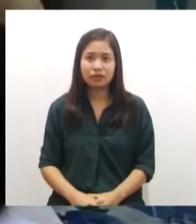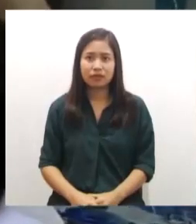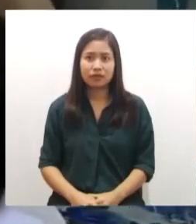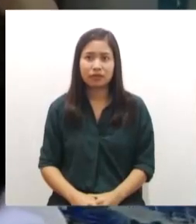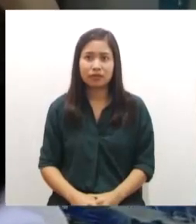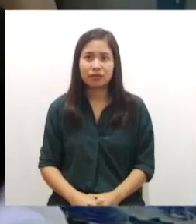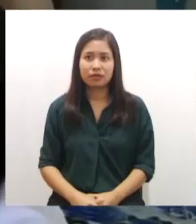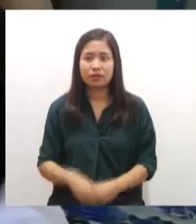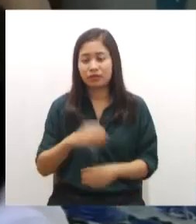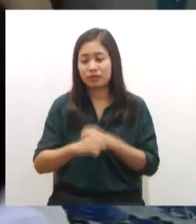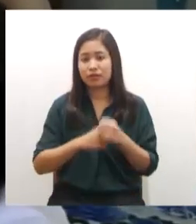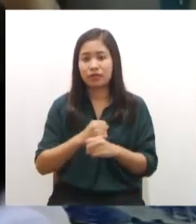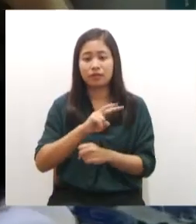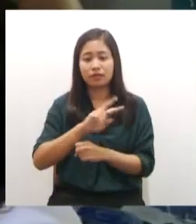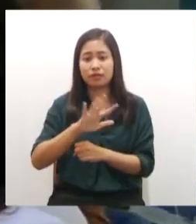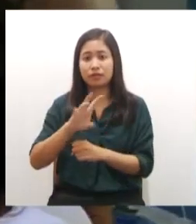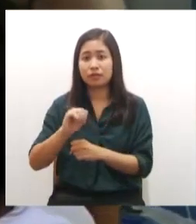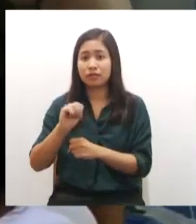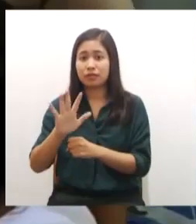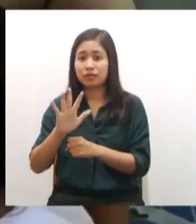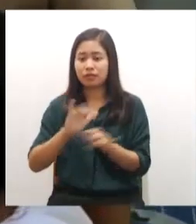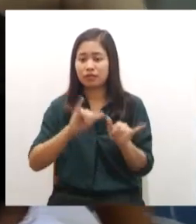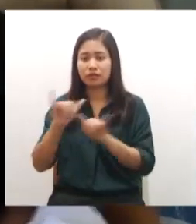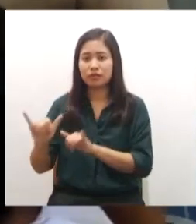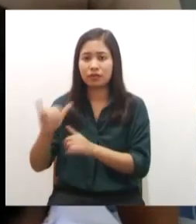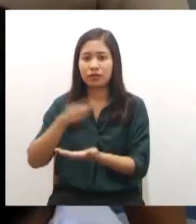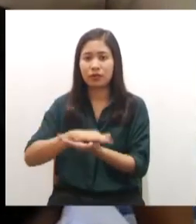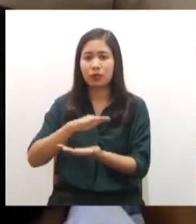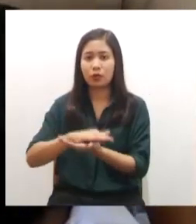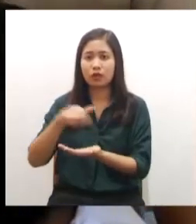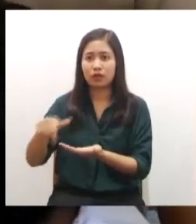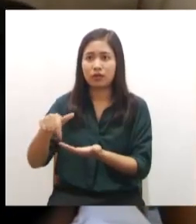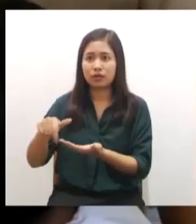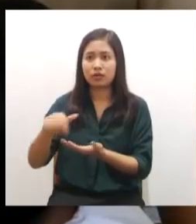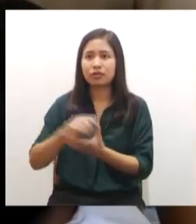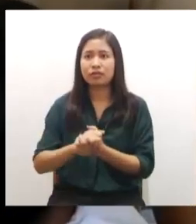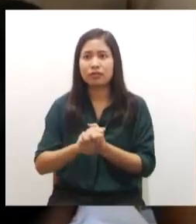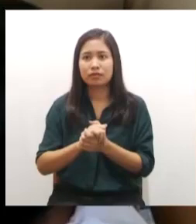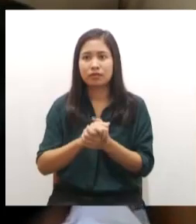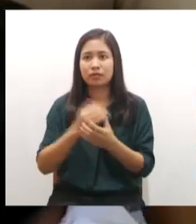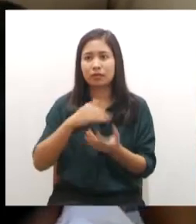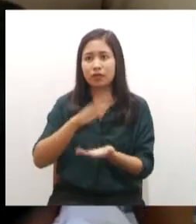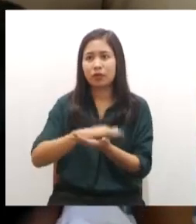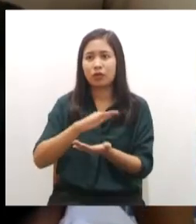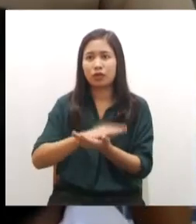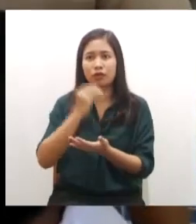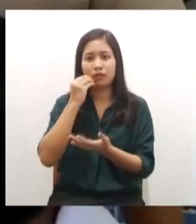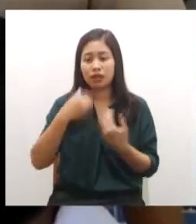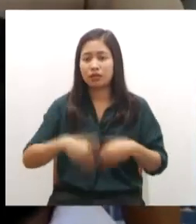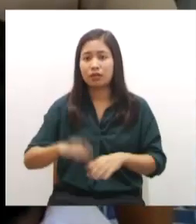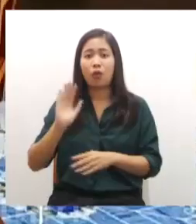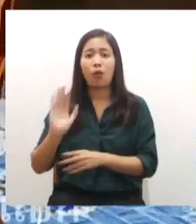ีพ.ศ. 2545ได้ย้ายมาอยู่ที่โรงเรียนท่าปลาสอนสองซึ่งเป็นโรงเรียนบ้านเกิดของตนเ